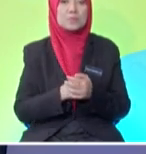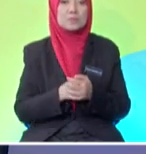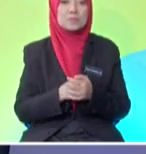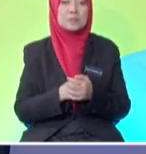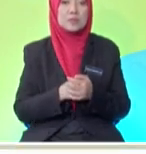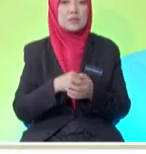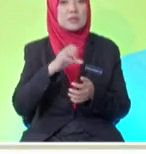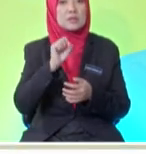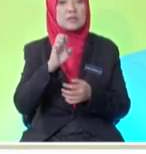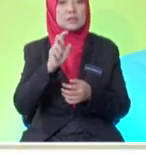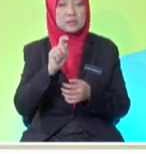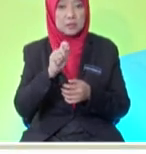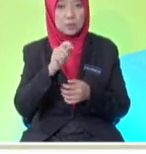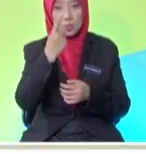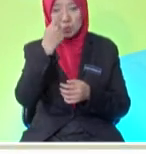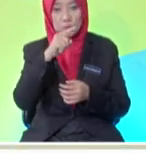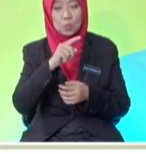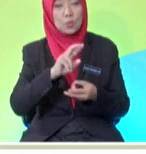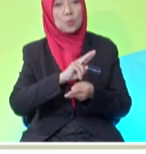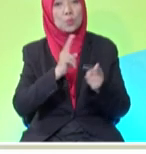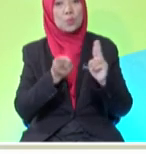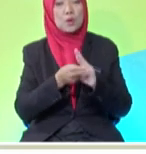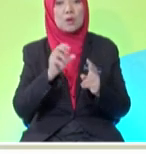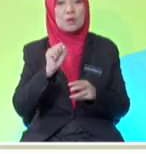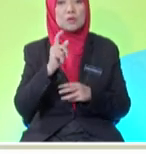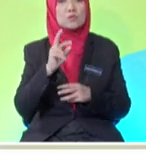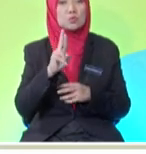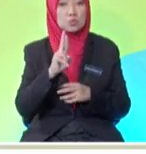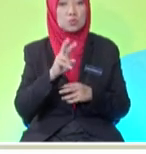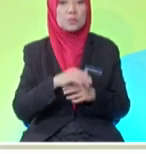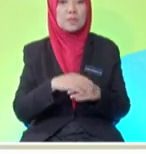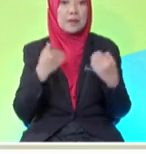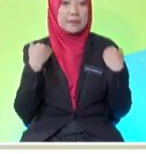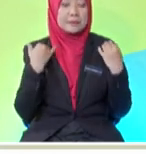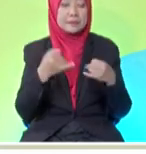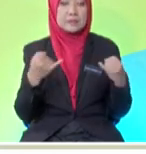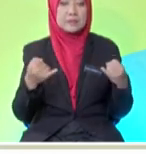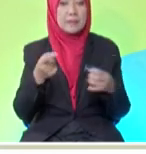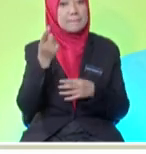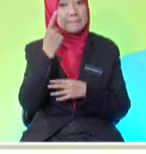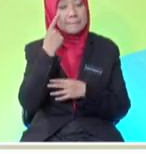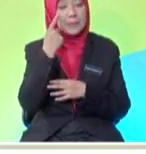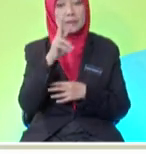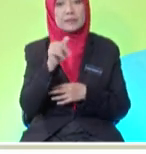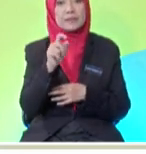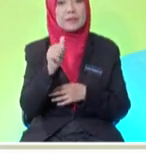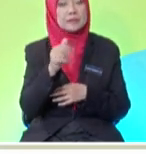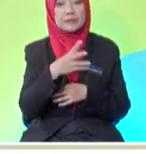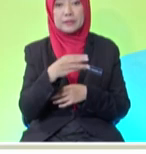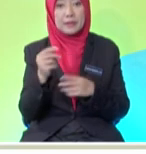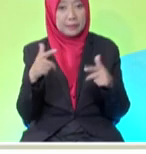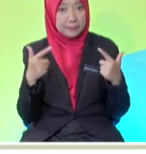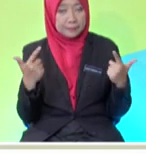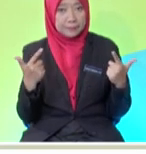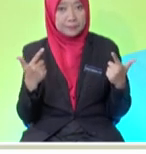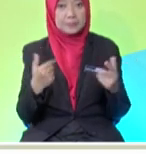yang mana terdapat pemutar screw jenis mata Philips dan juga jenis mata rate dan terdapat